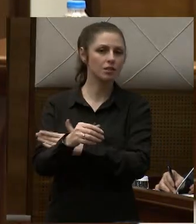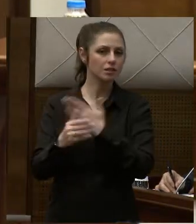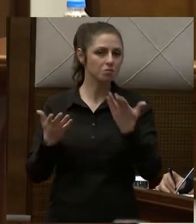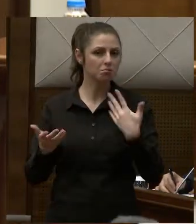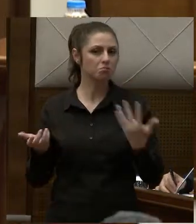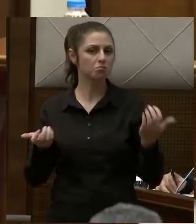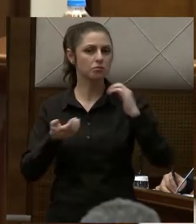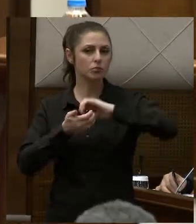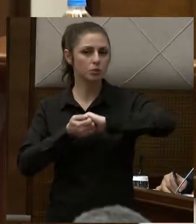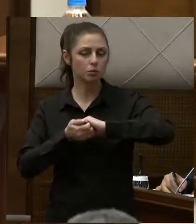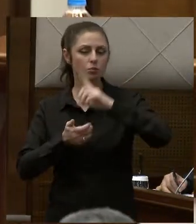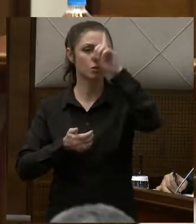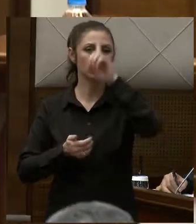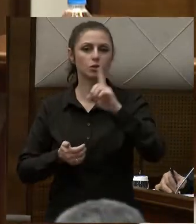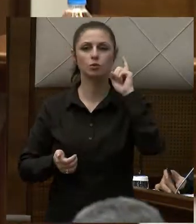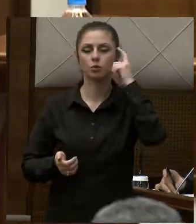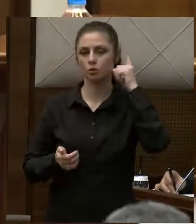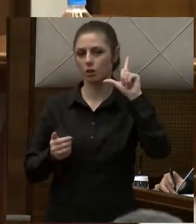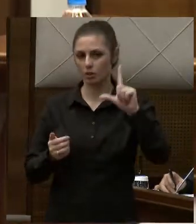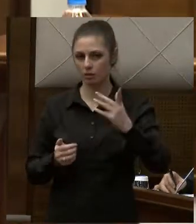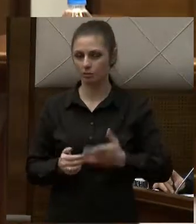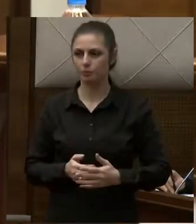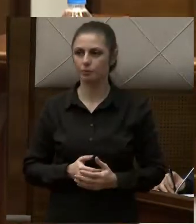birlik bütünlüğünü öncelemek gerekiyor.